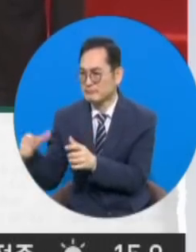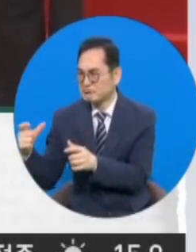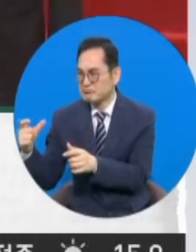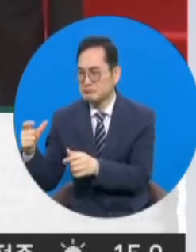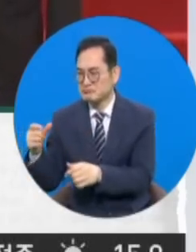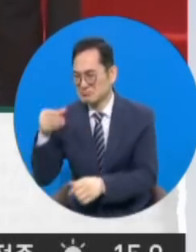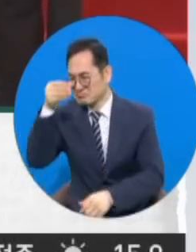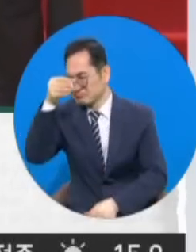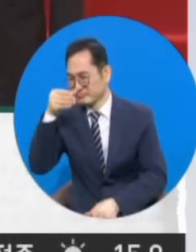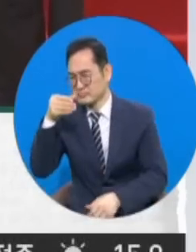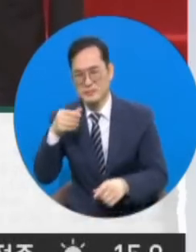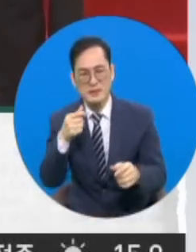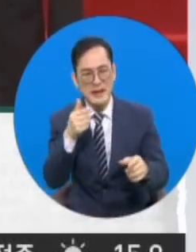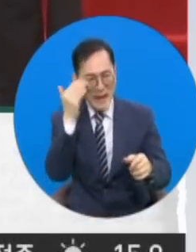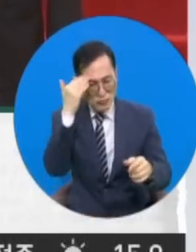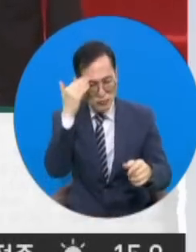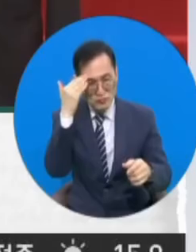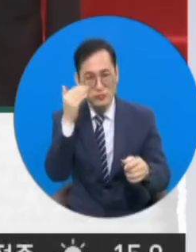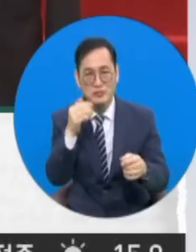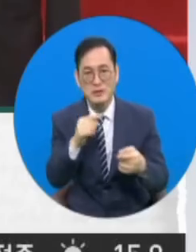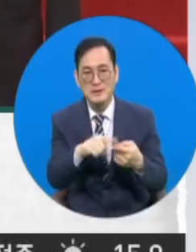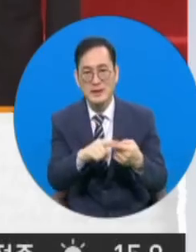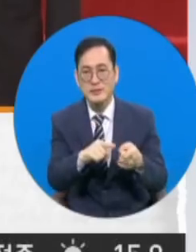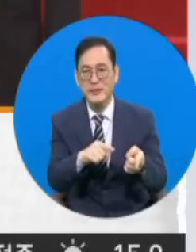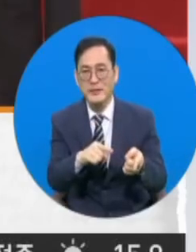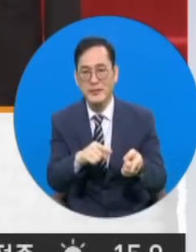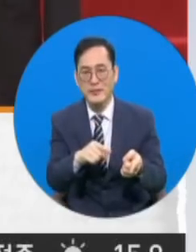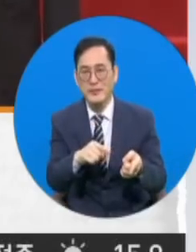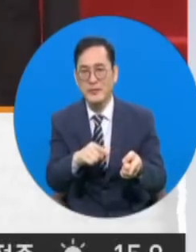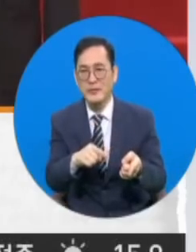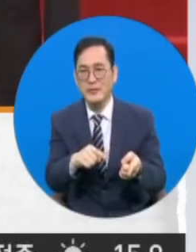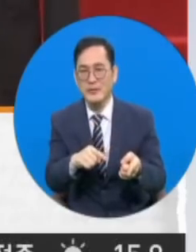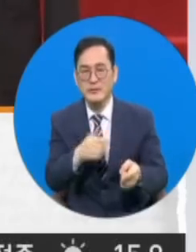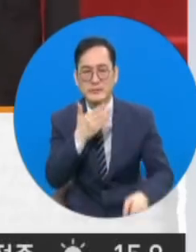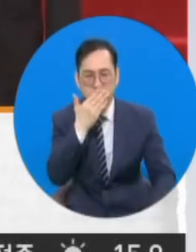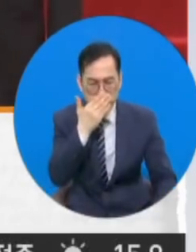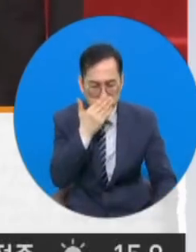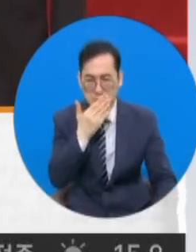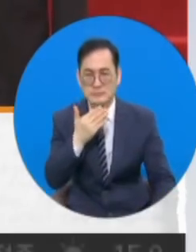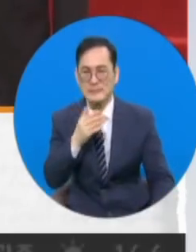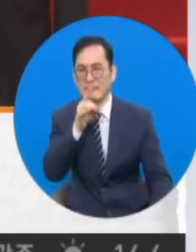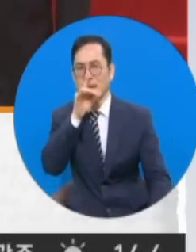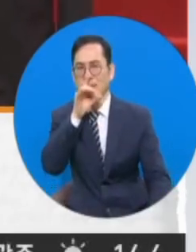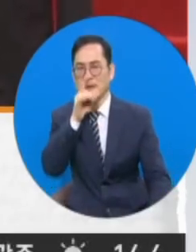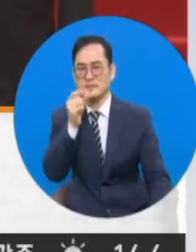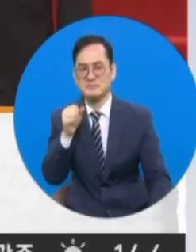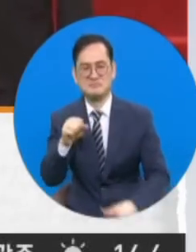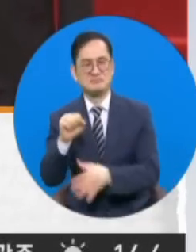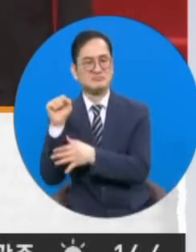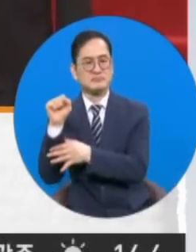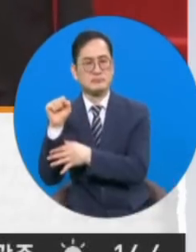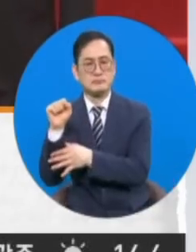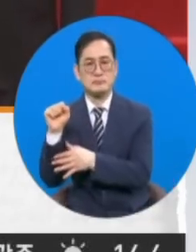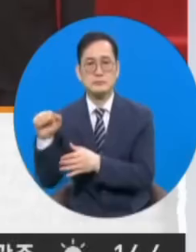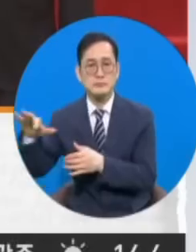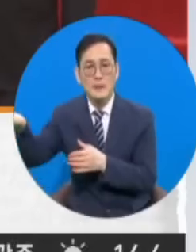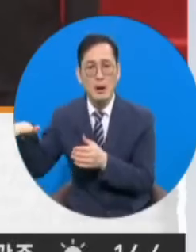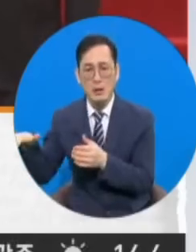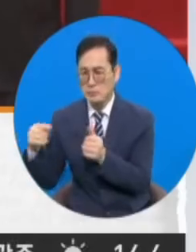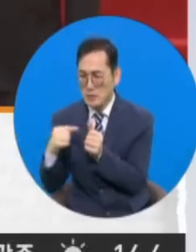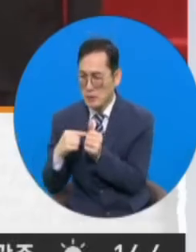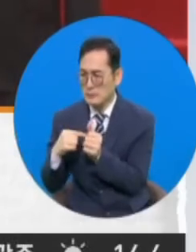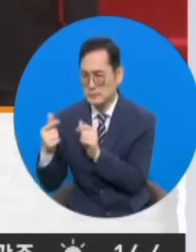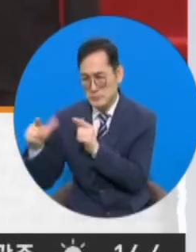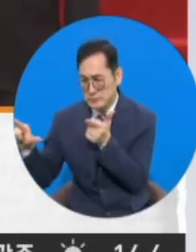선거를 앞두고 어쨌든 본인이 일본 내 입장을 본인의 입으로 지금 전달을 하고 있는 상황이거든요 이것을 그냥 단순히